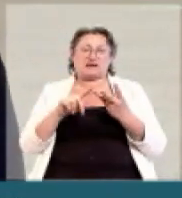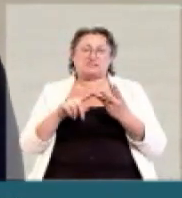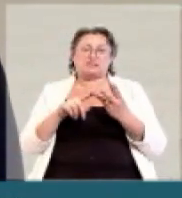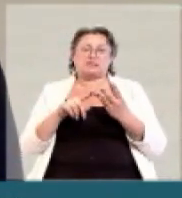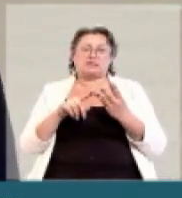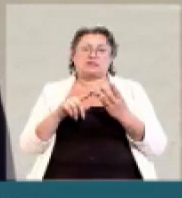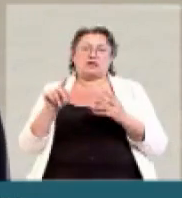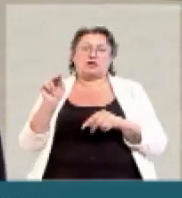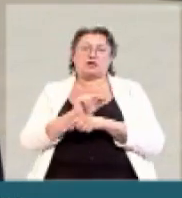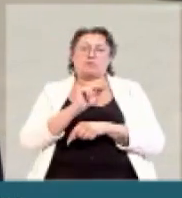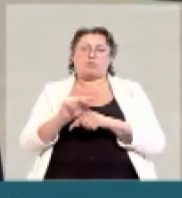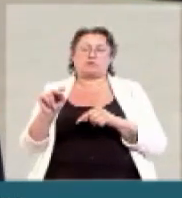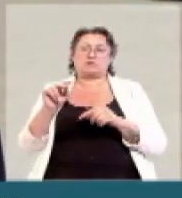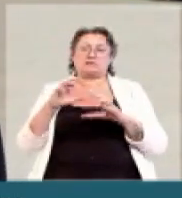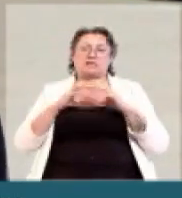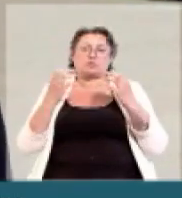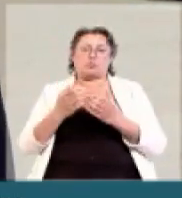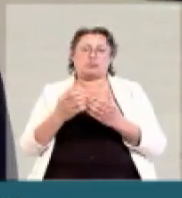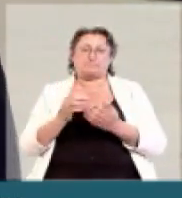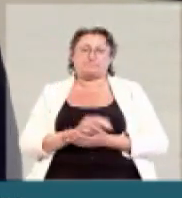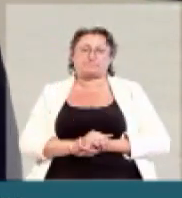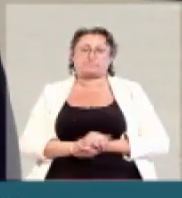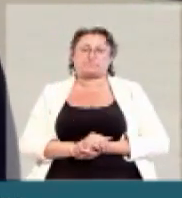это реконструкция стадиона поселка Карабалык.